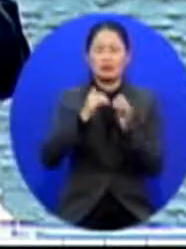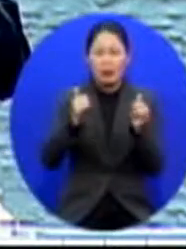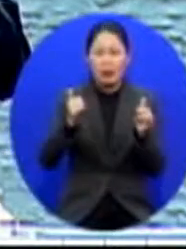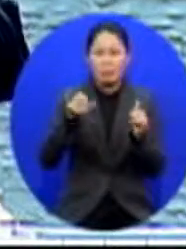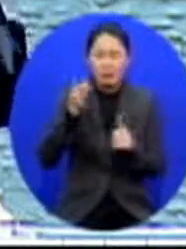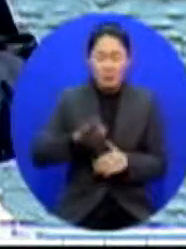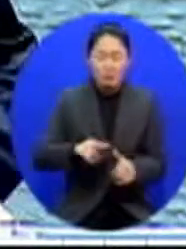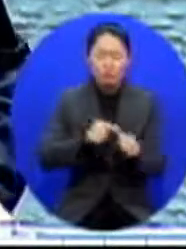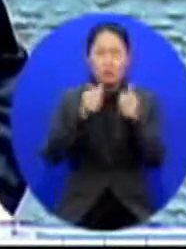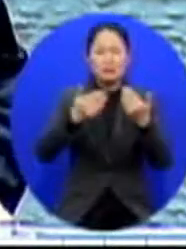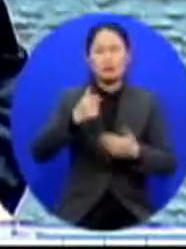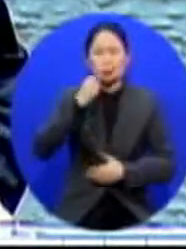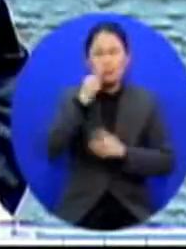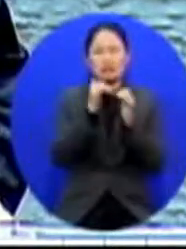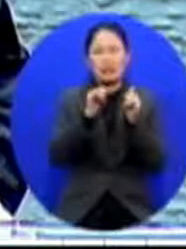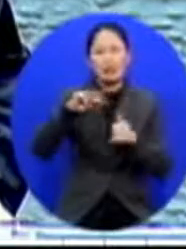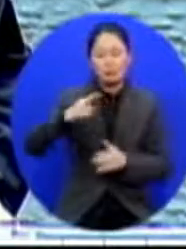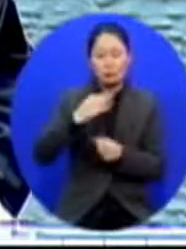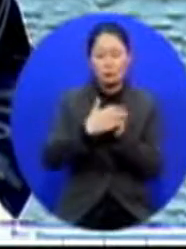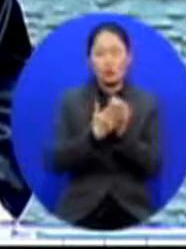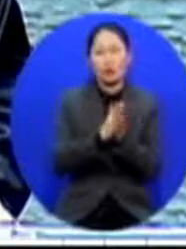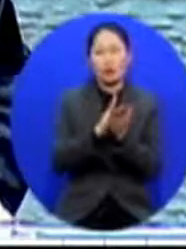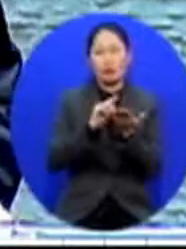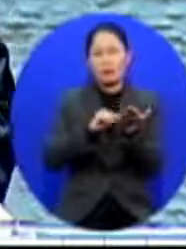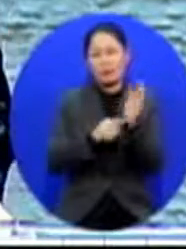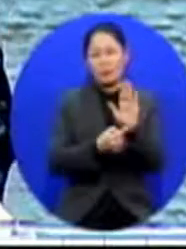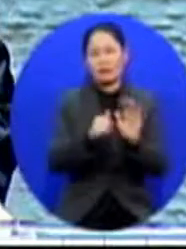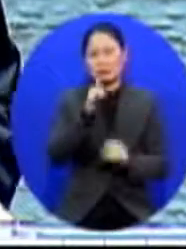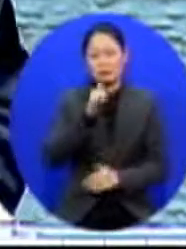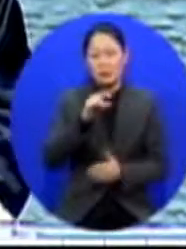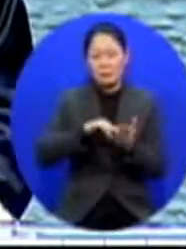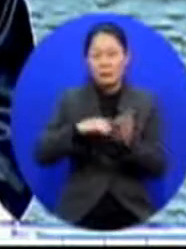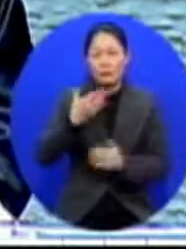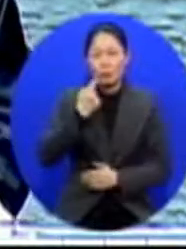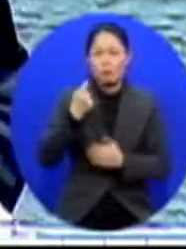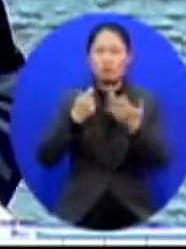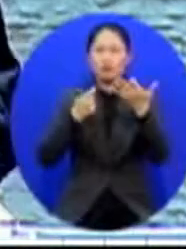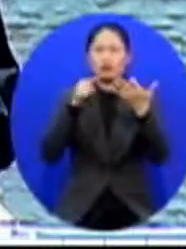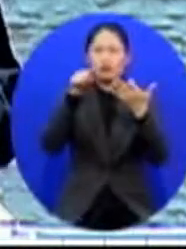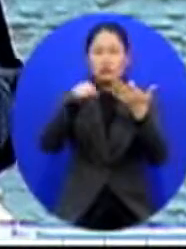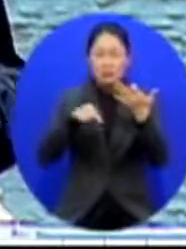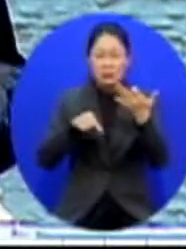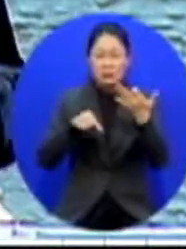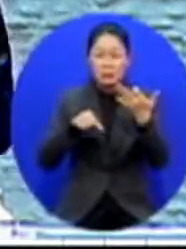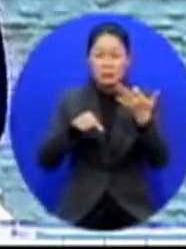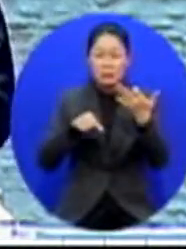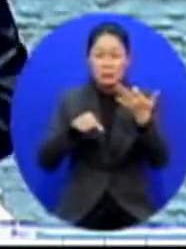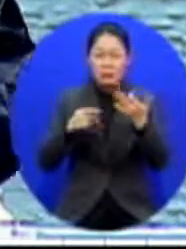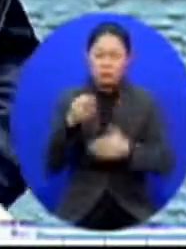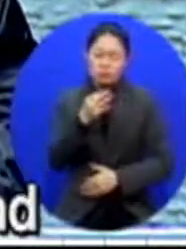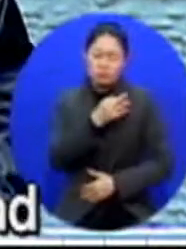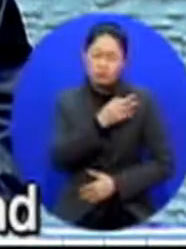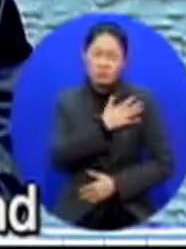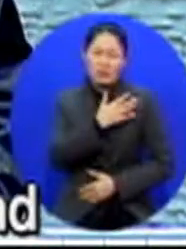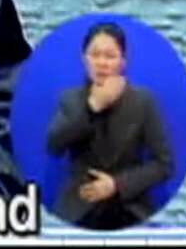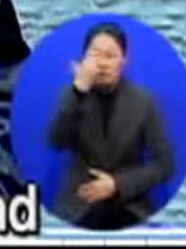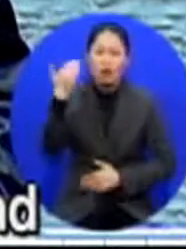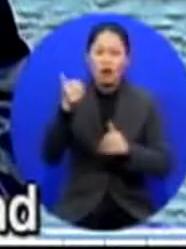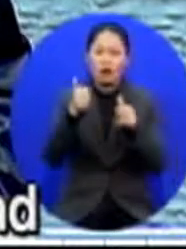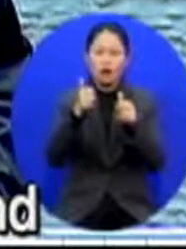받은 사람도 성경에 나옵니다 마태복음 19장 부자 청년 이야기가